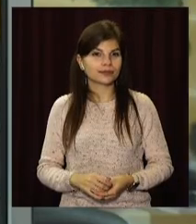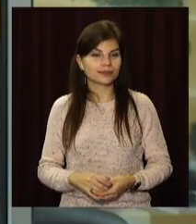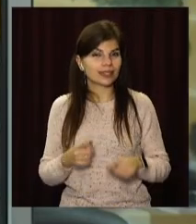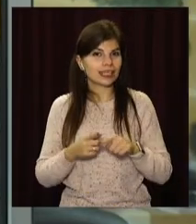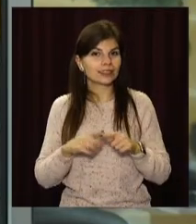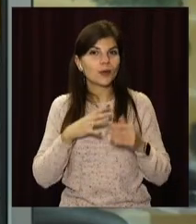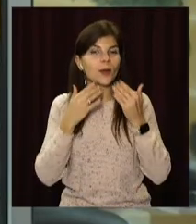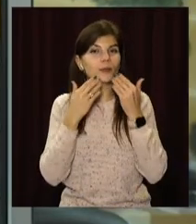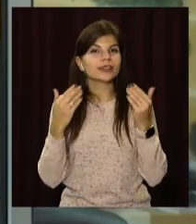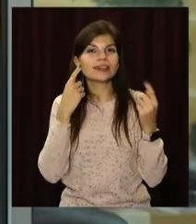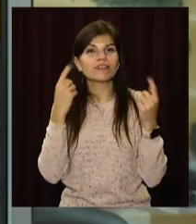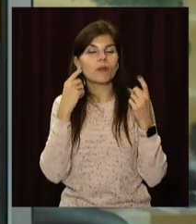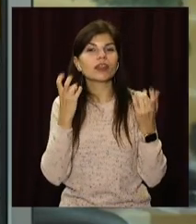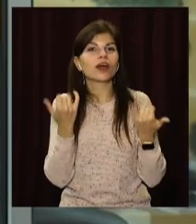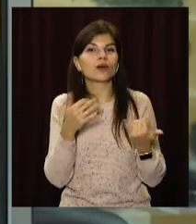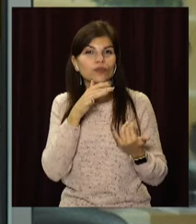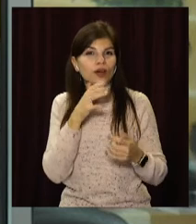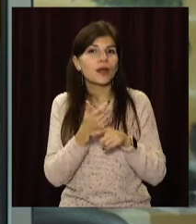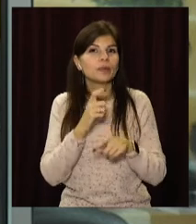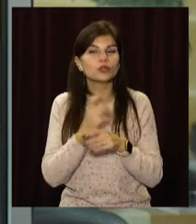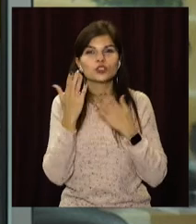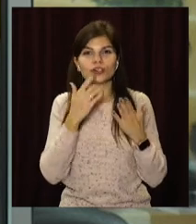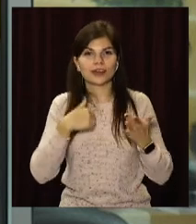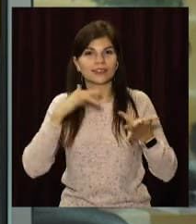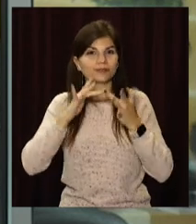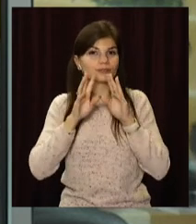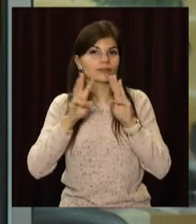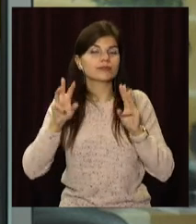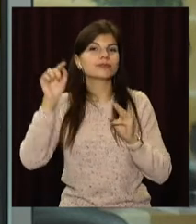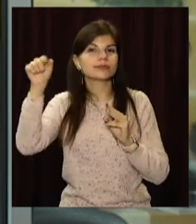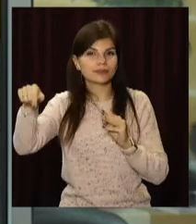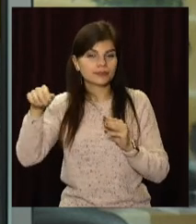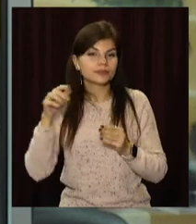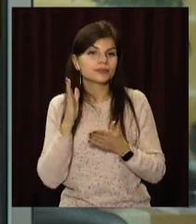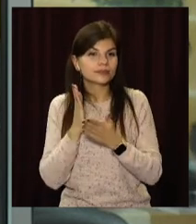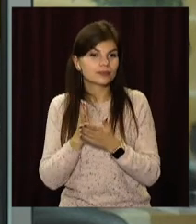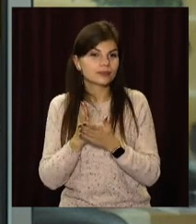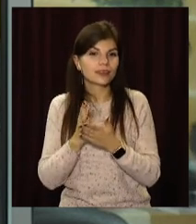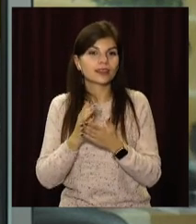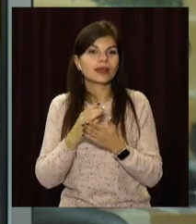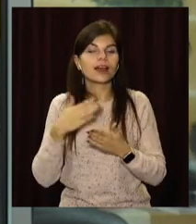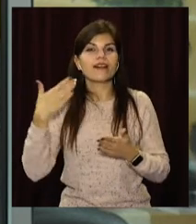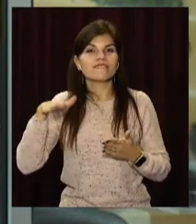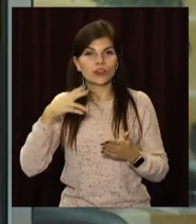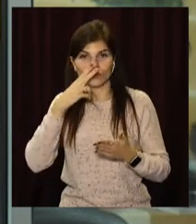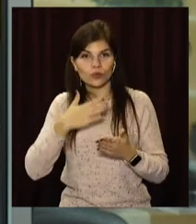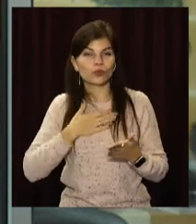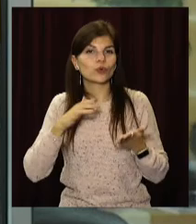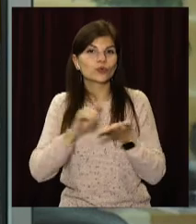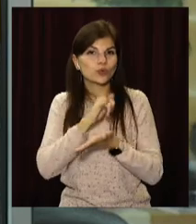Це була остання інформація на цю годину. Більше читайте на нашому сайті opentv.media. Сюжети переглядайте на